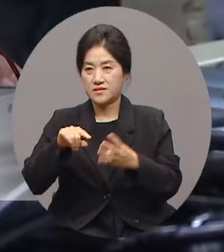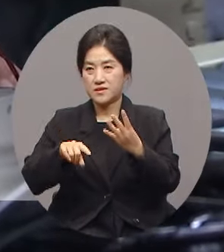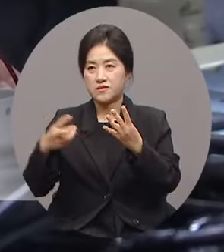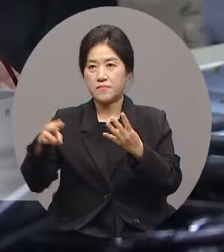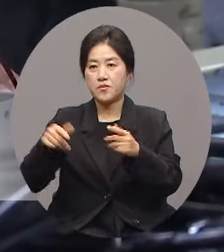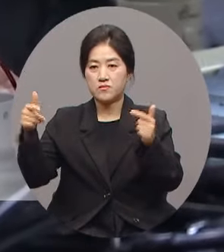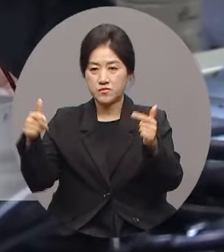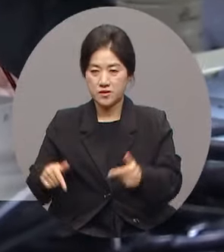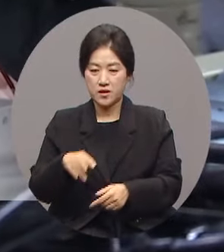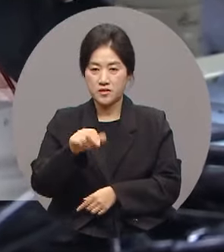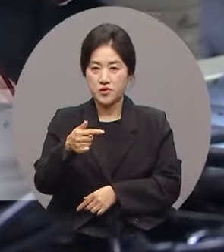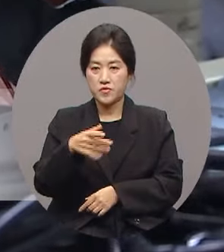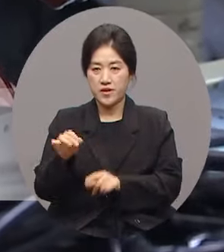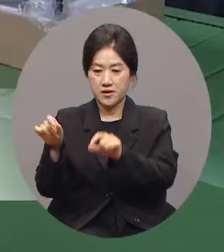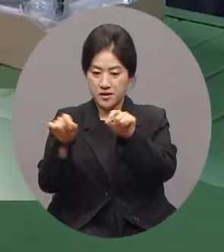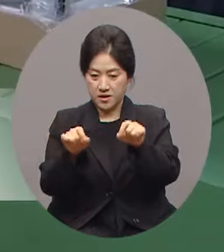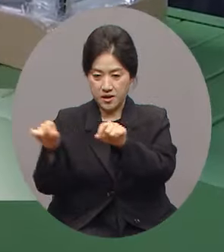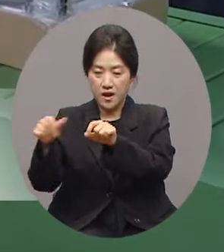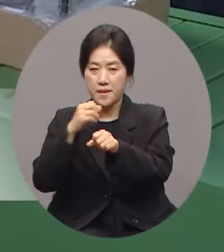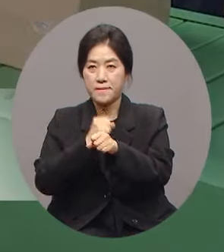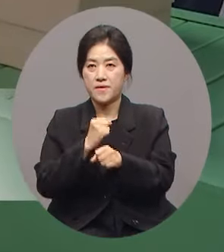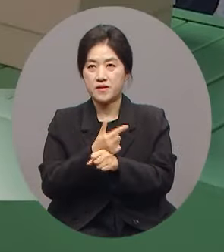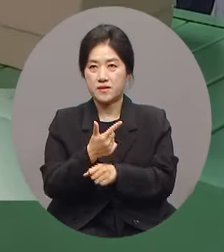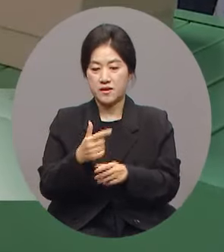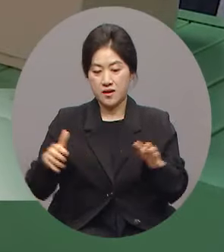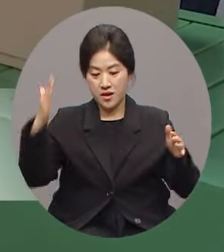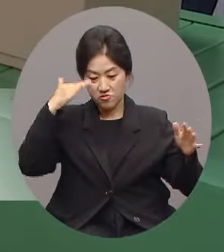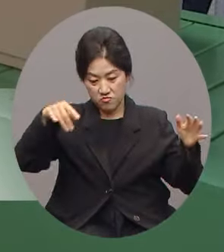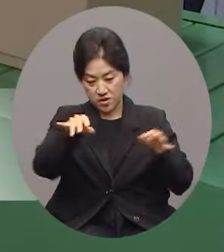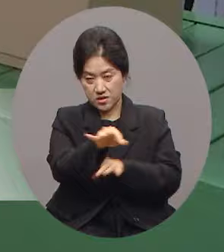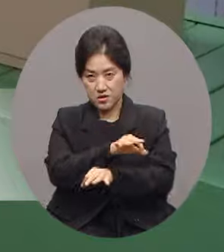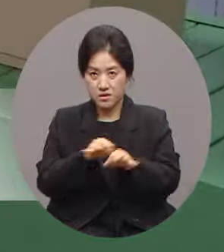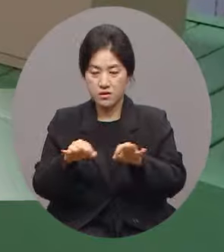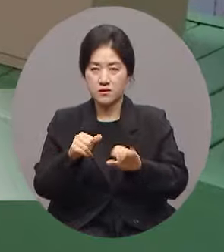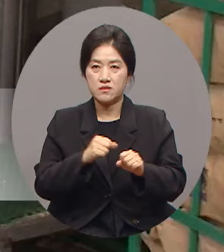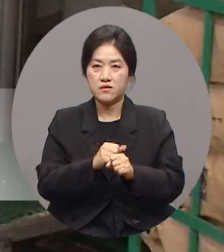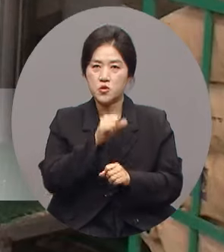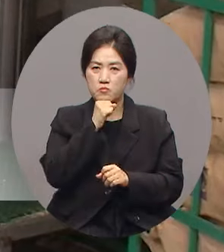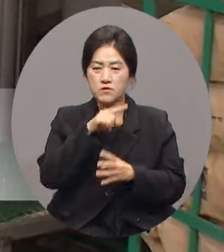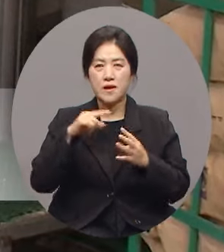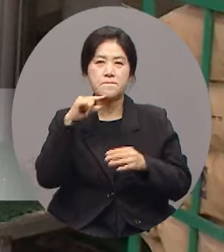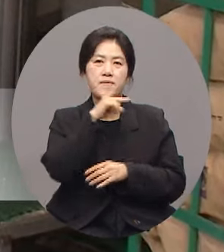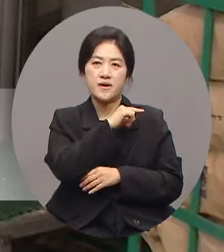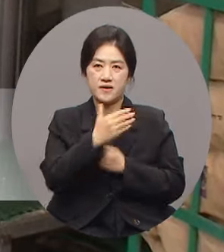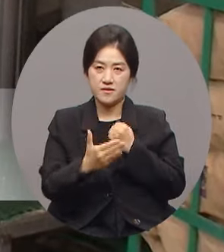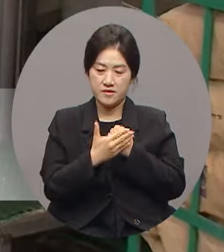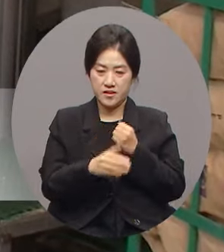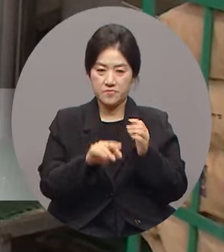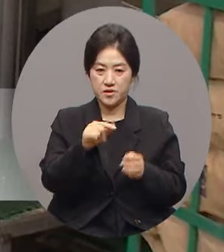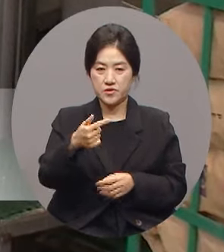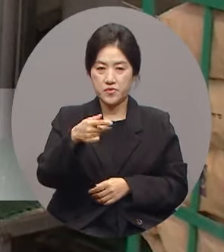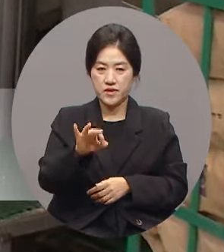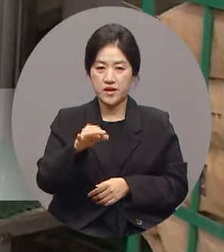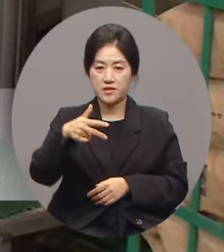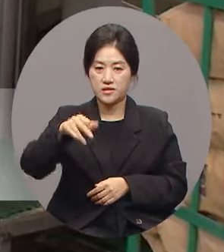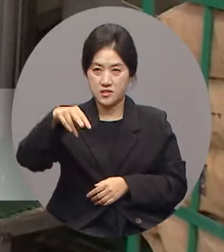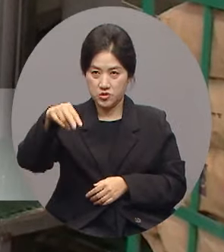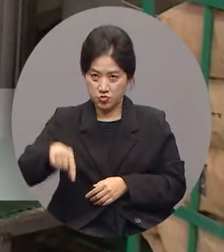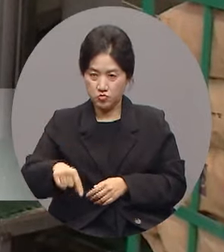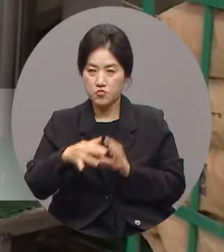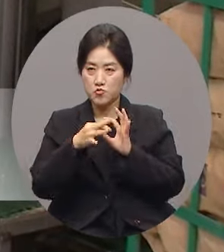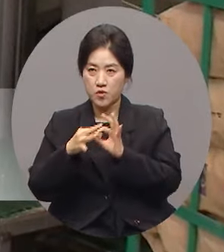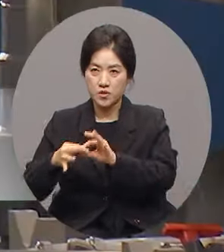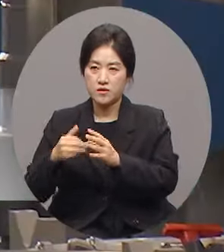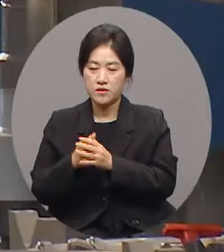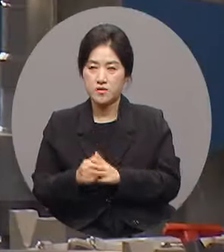주수를 구성하는 내수 관련 지표들이 지난달 대부분 마이너스로 돌아서면서 선행지수 순환 변동 치도 11개월 만에 -